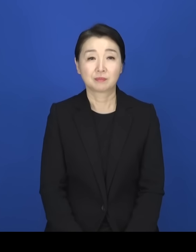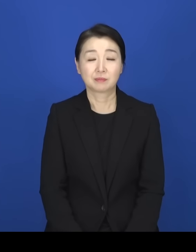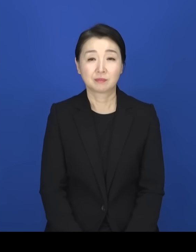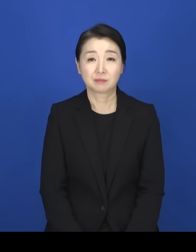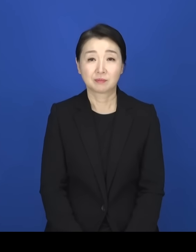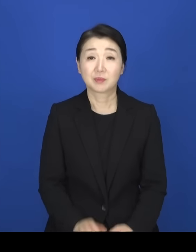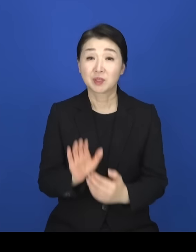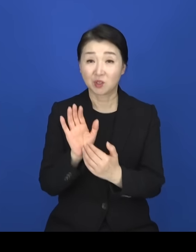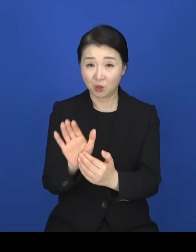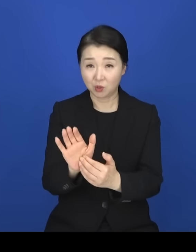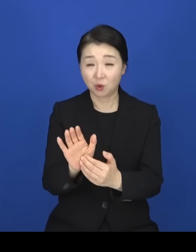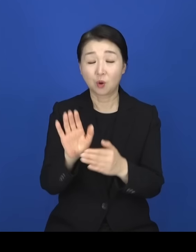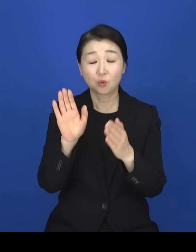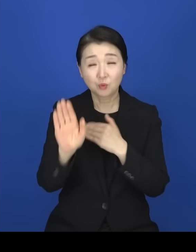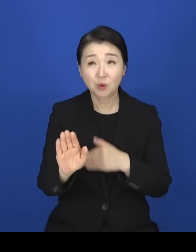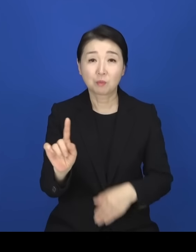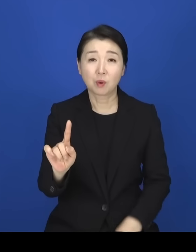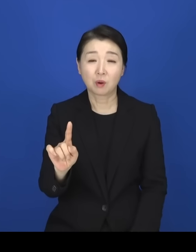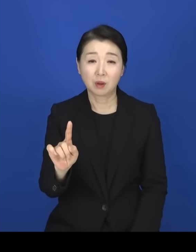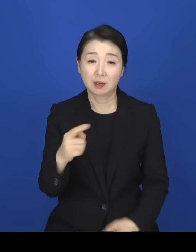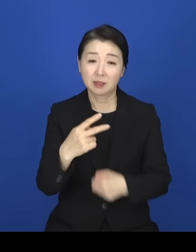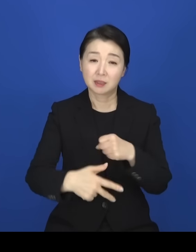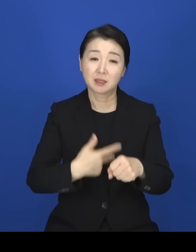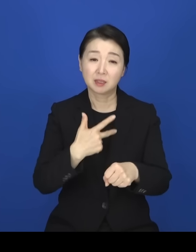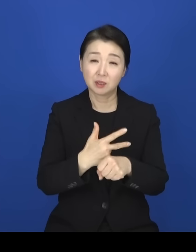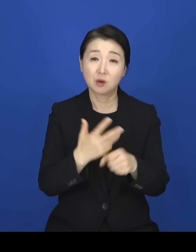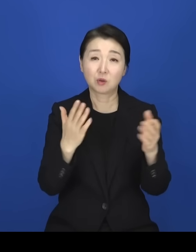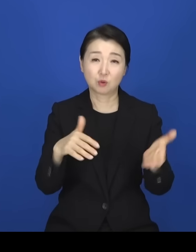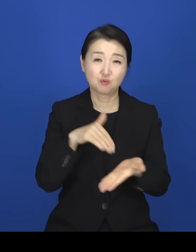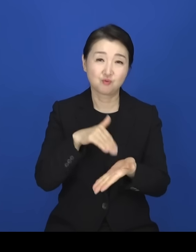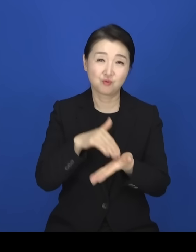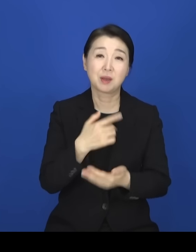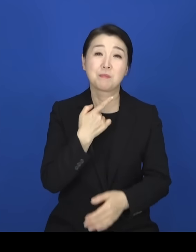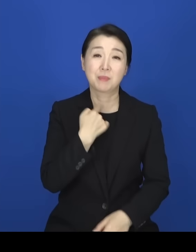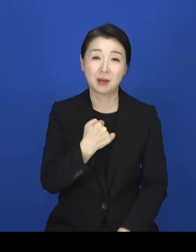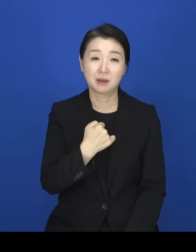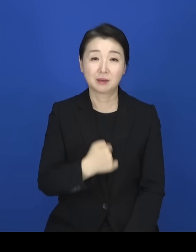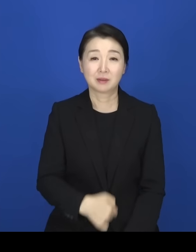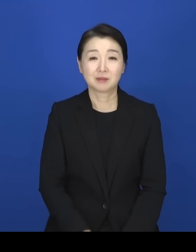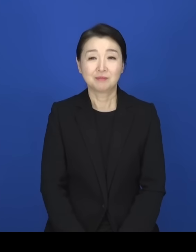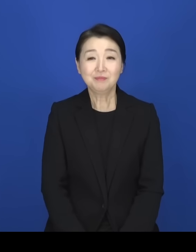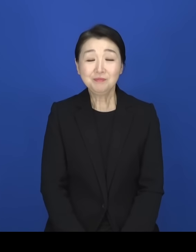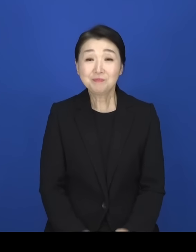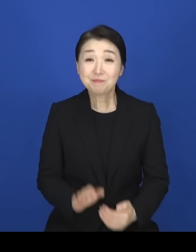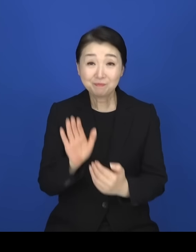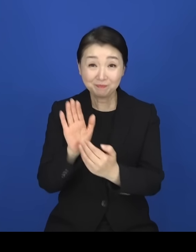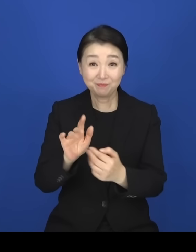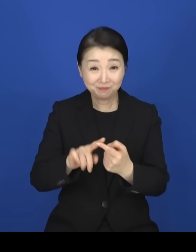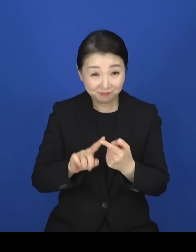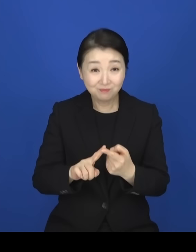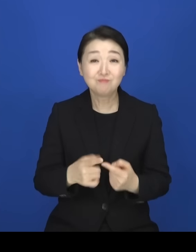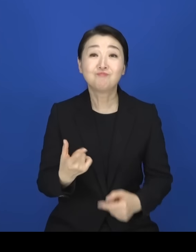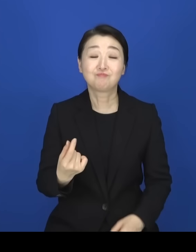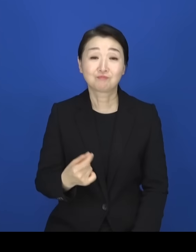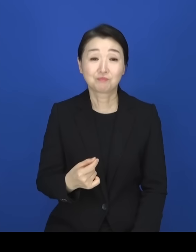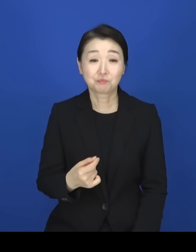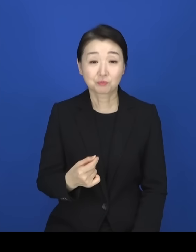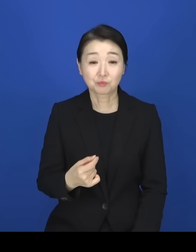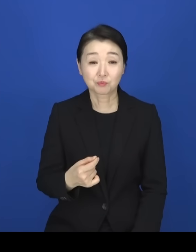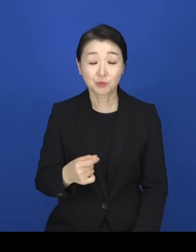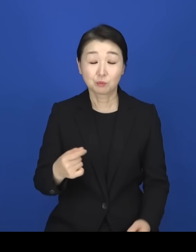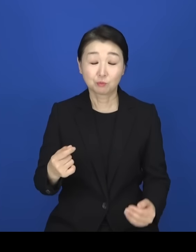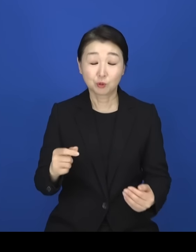거절을 하고 약 7년 정도 후회를 한 것 같아요. 거절한 거? 네. 무슨 일이